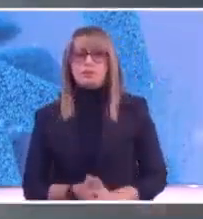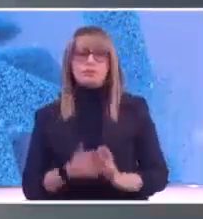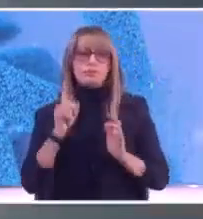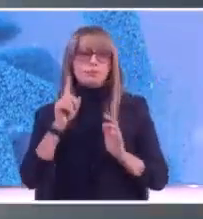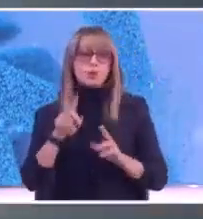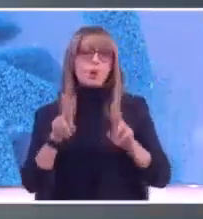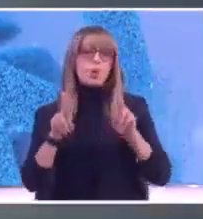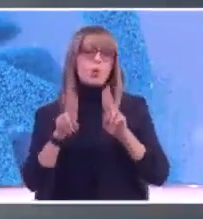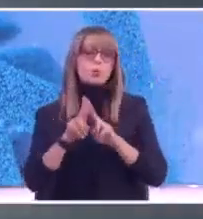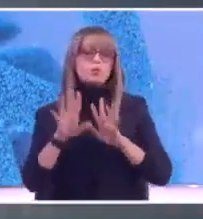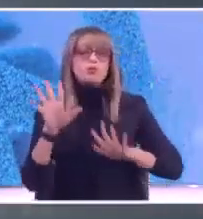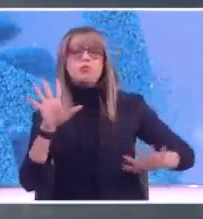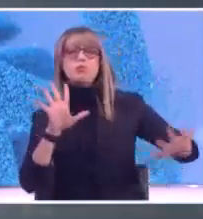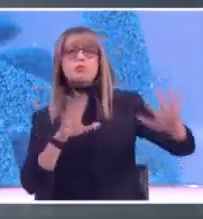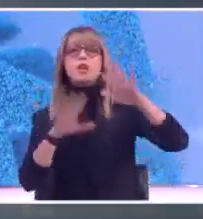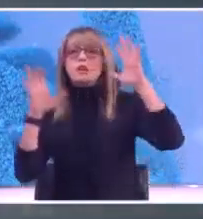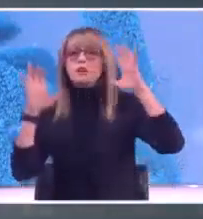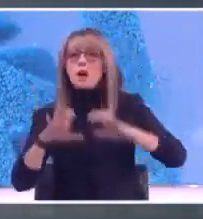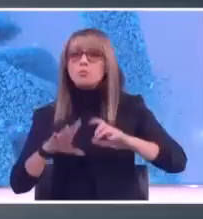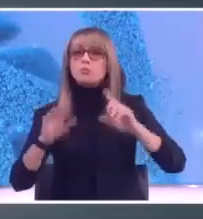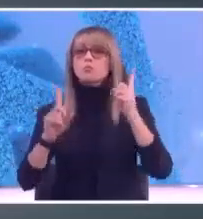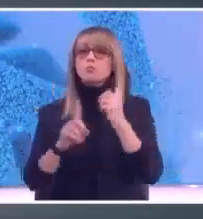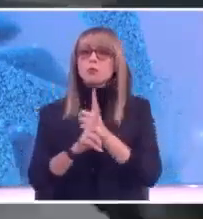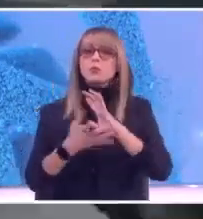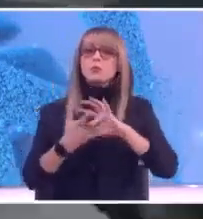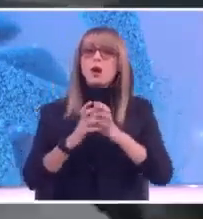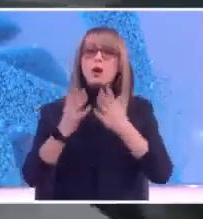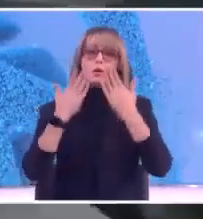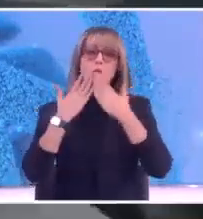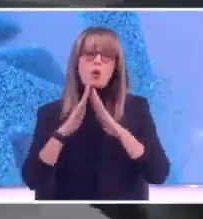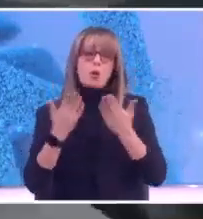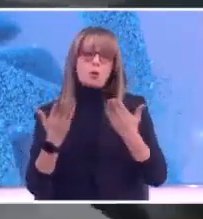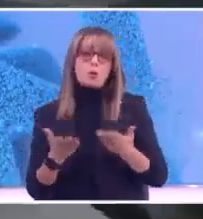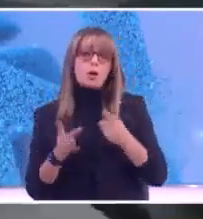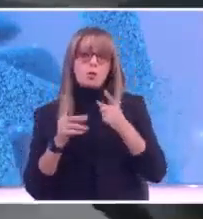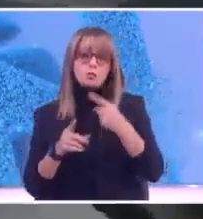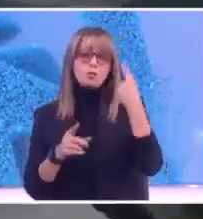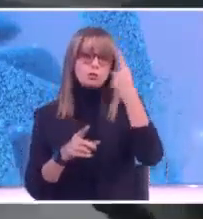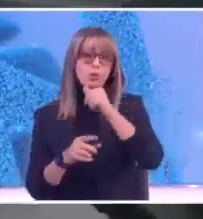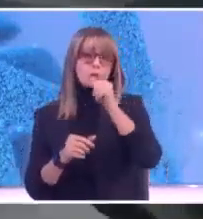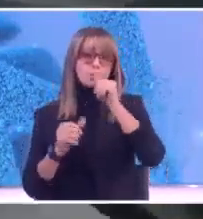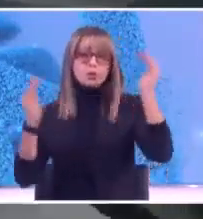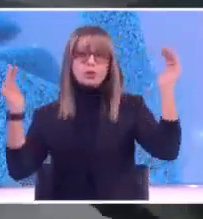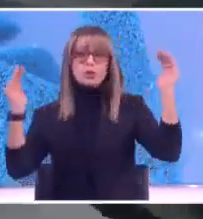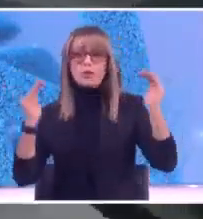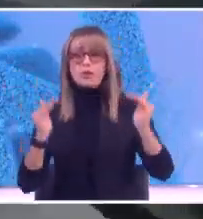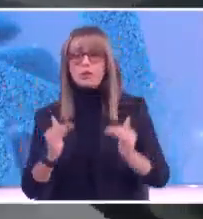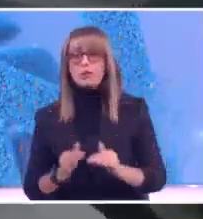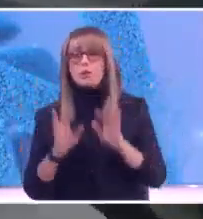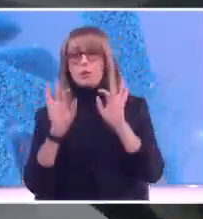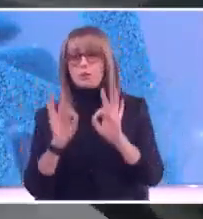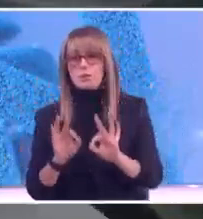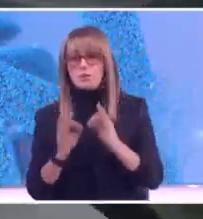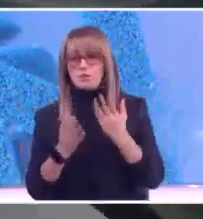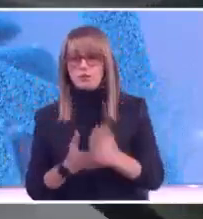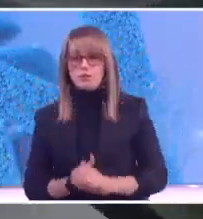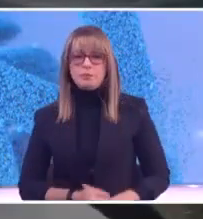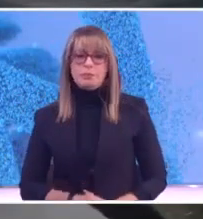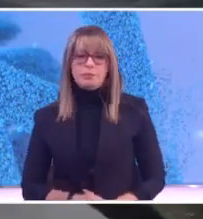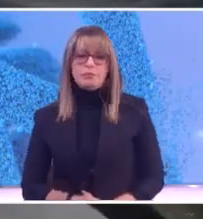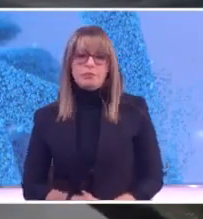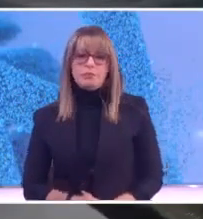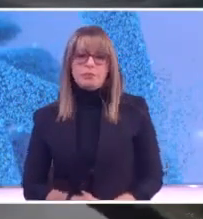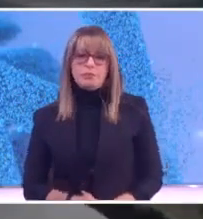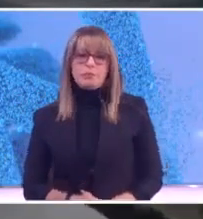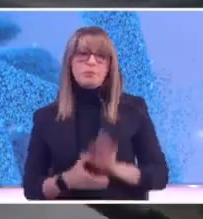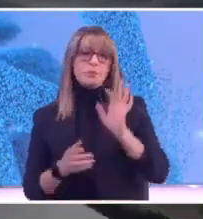doğuya, kuzeyden güneye ne yağmur ne de kar yağıyor. Bu nedenle birçok barajda su seviyesi korkutucu şekilde düştü.